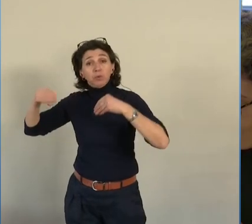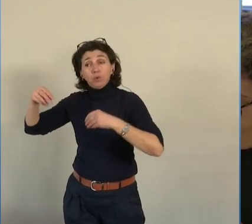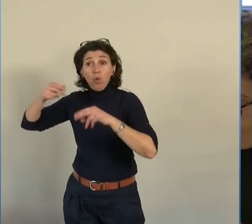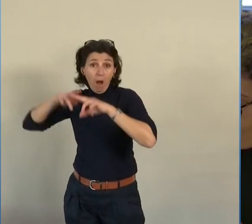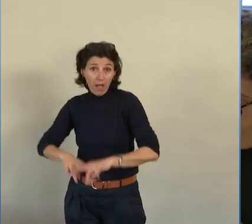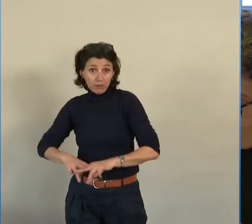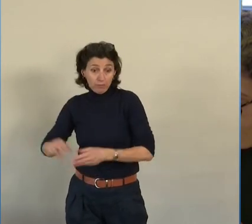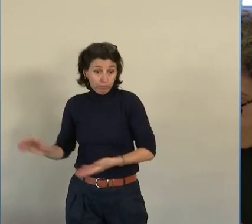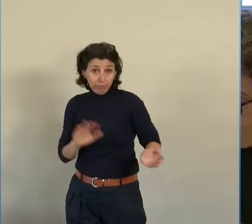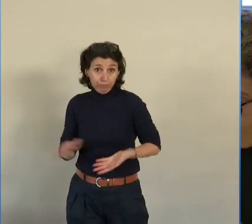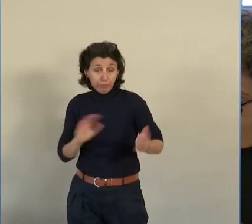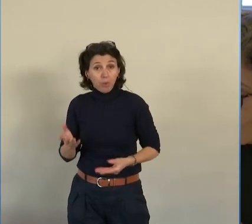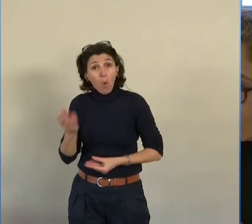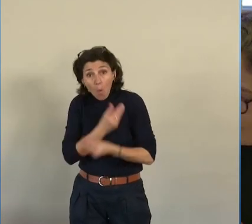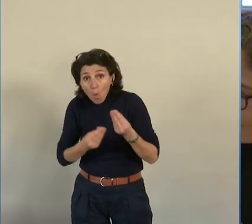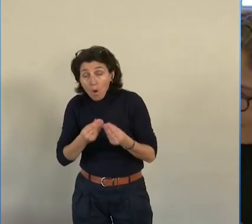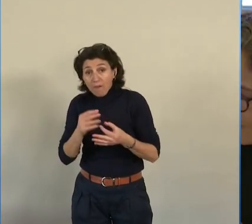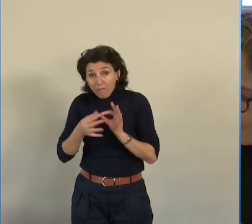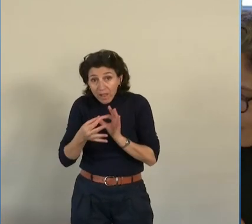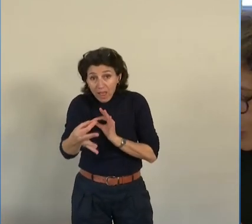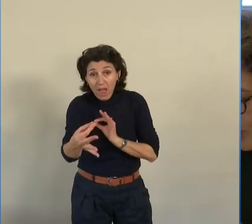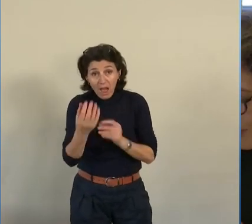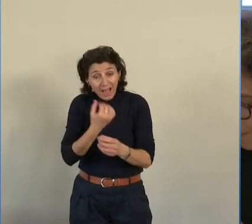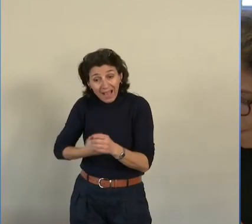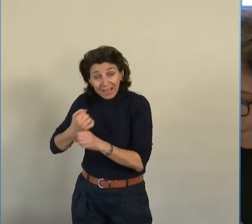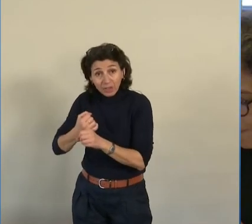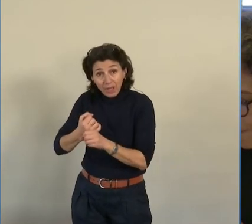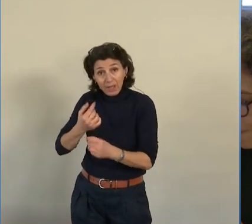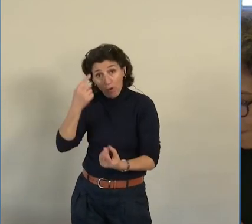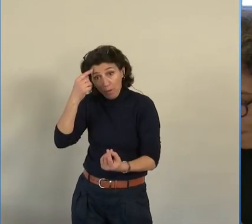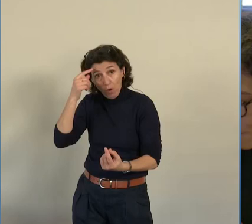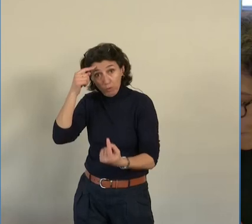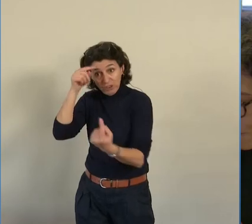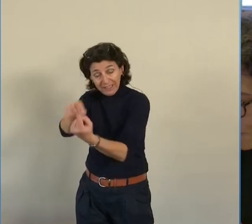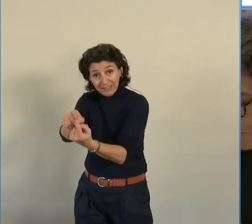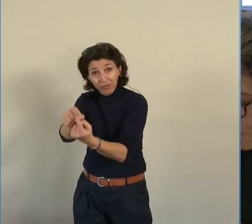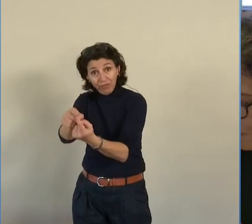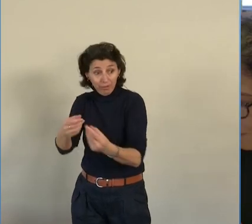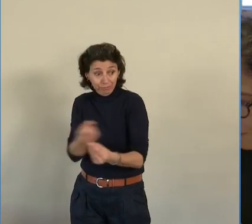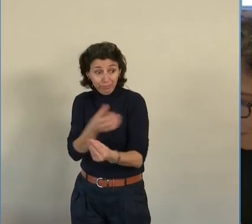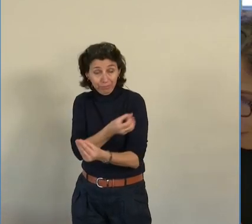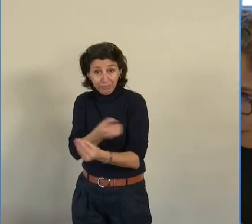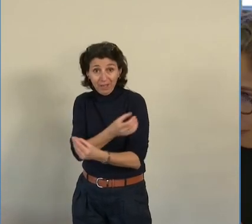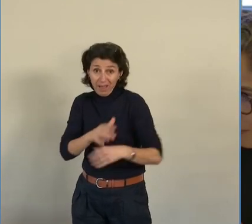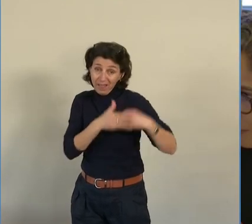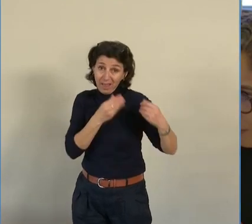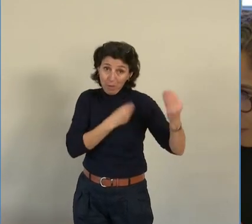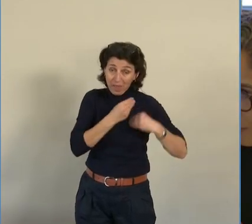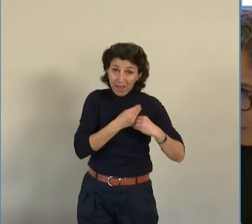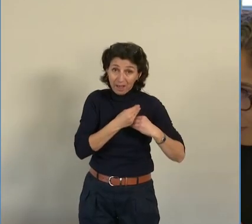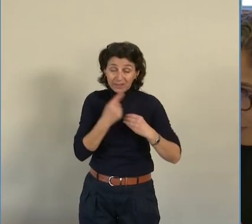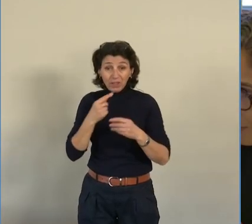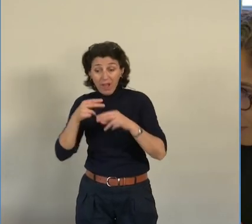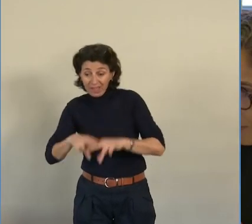filières qui ont été créées exprès pour l'aide alimentaire donc tous les surplus sont fait en plus sont sont sont générés en